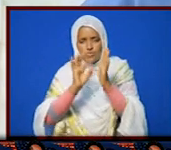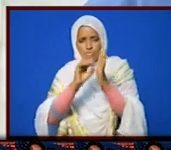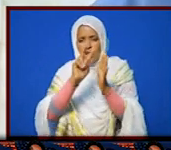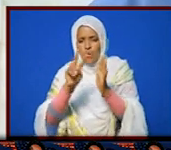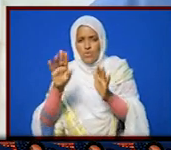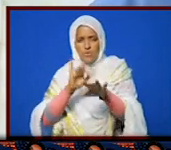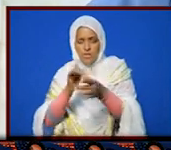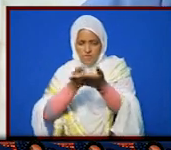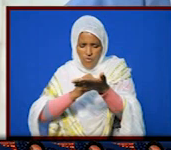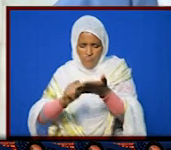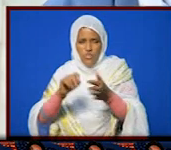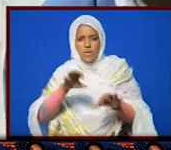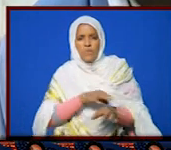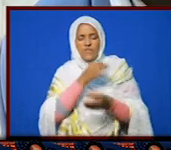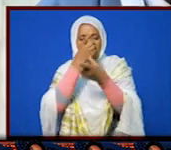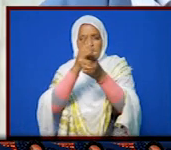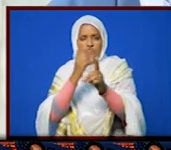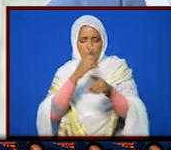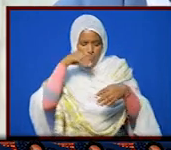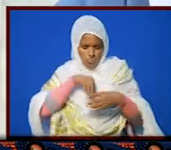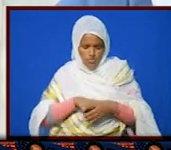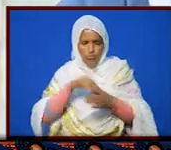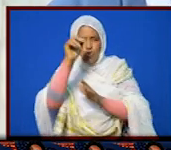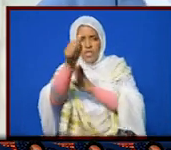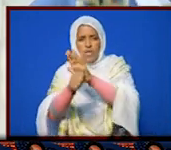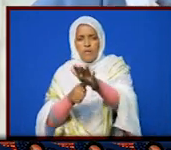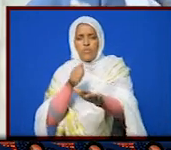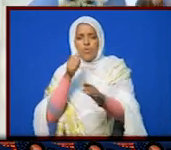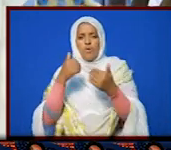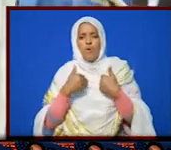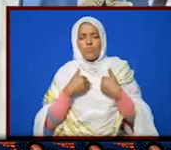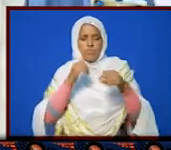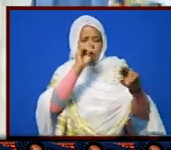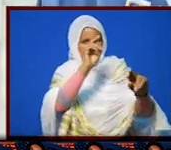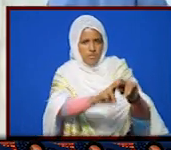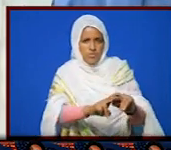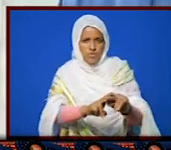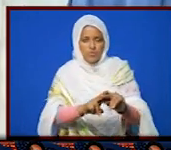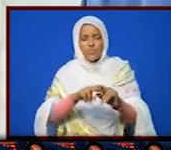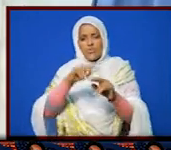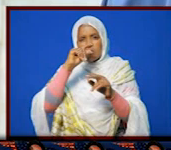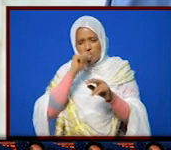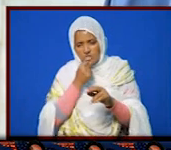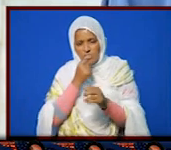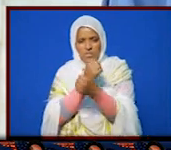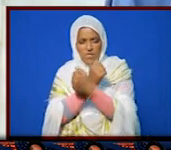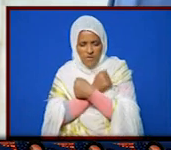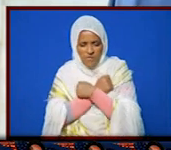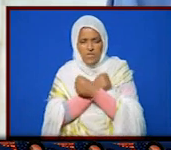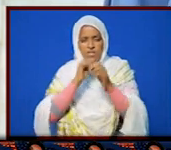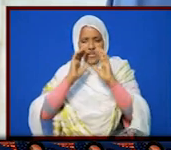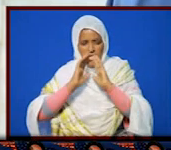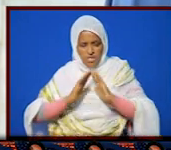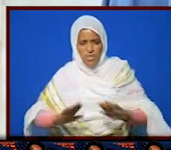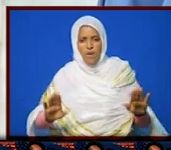5 ከቁጥር 22 ላይ የተጻፉትን የመንፈስ ፍሬዎች ከውስጡ በውስጡ ተደብቀው ያሉትን ቢያስቀምጣቸው እነ